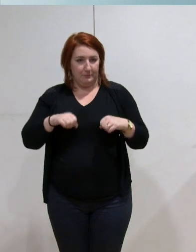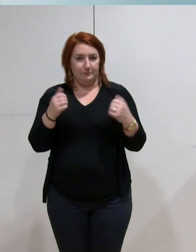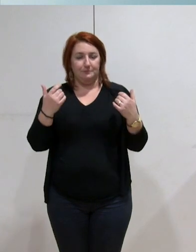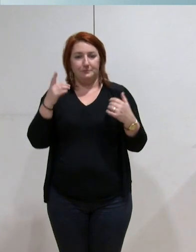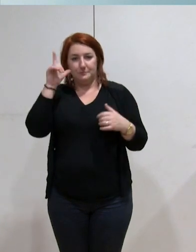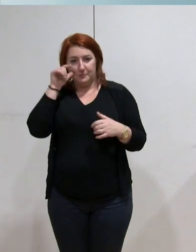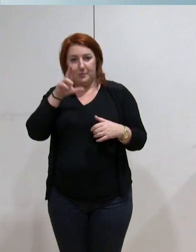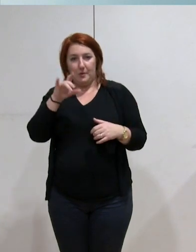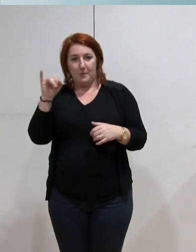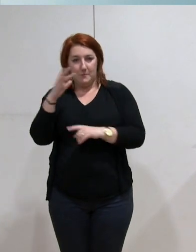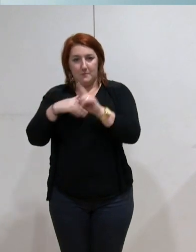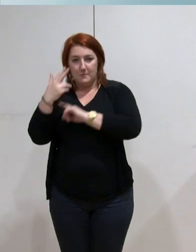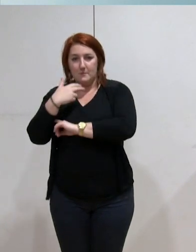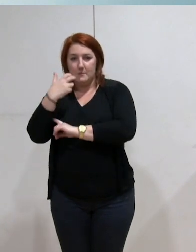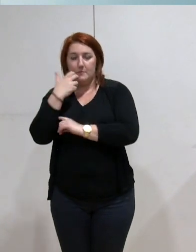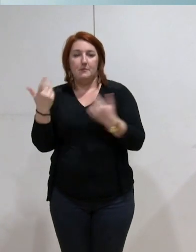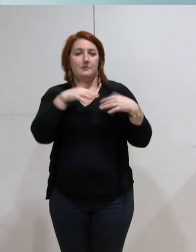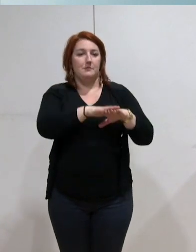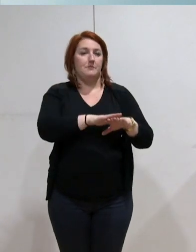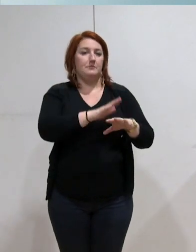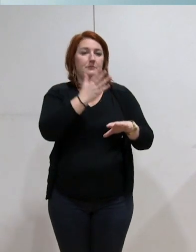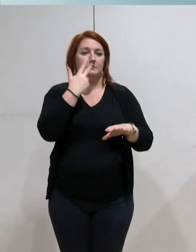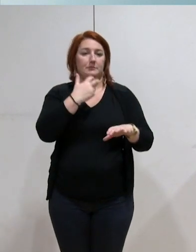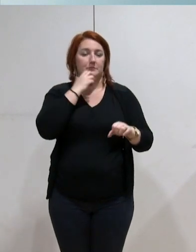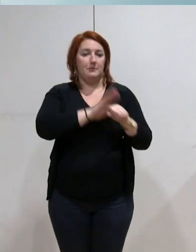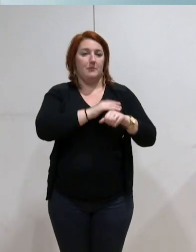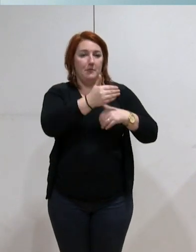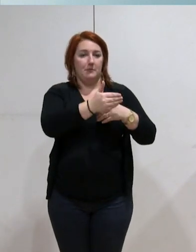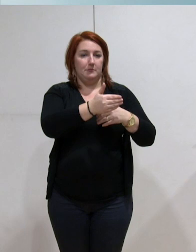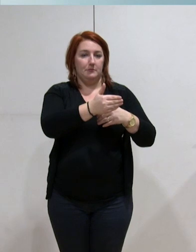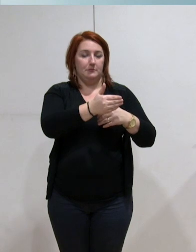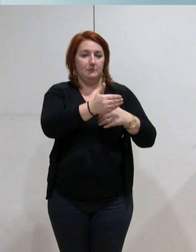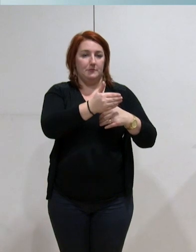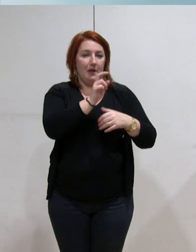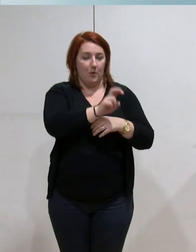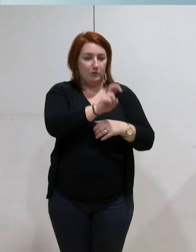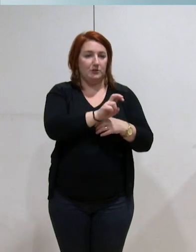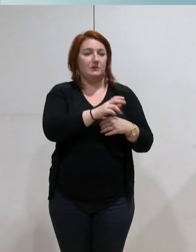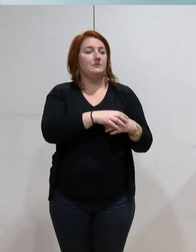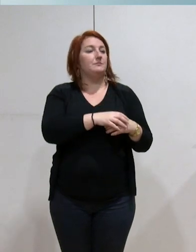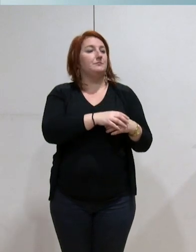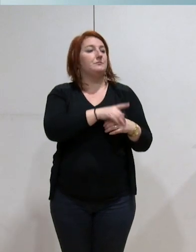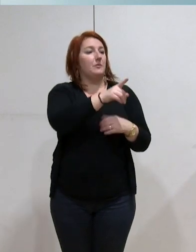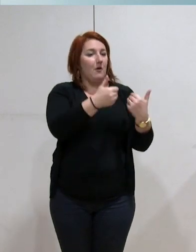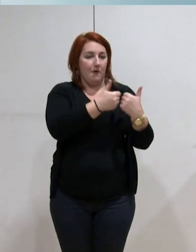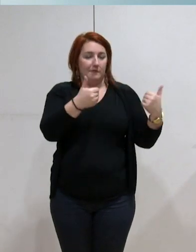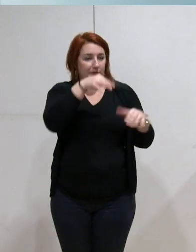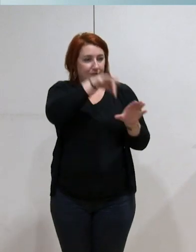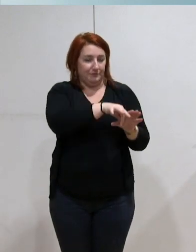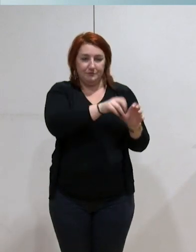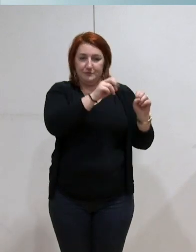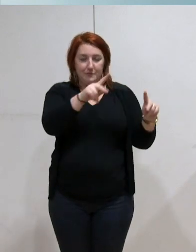républicain udi sociéé civil rassemblement citoyen de la gauche et des écologistes le le vote différencié noté délibération adopté